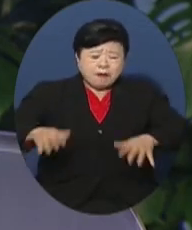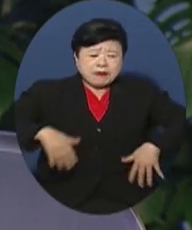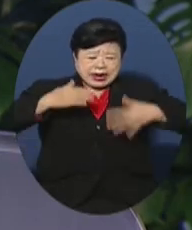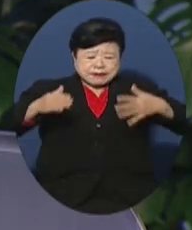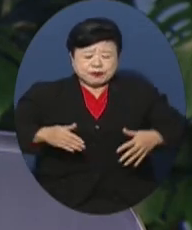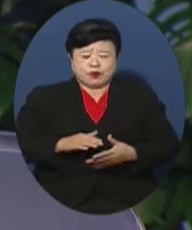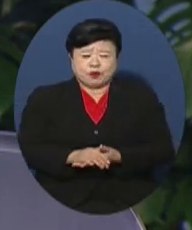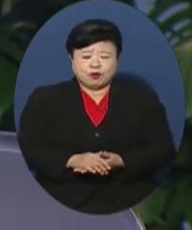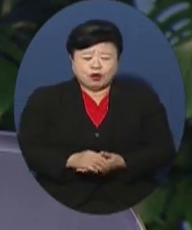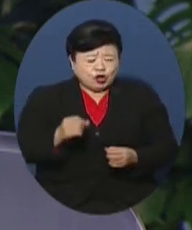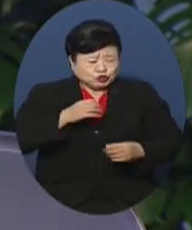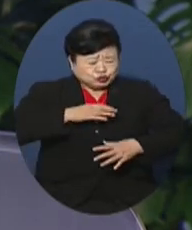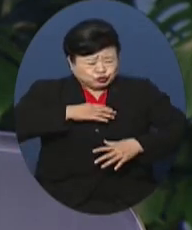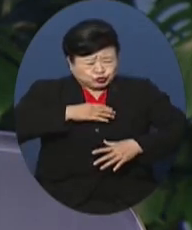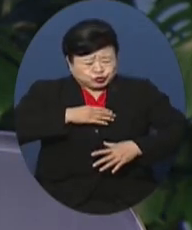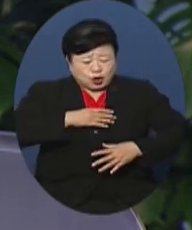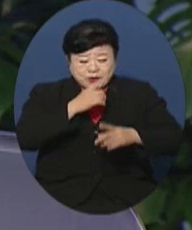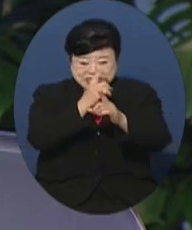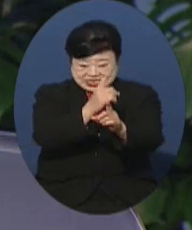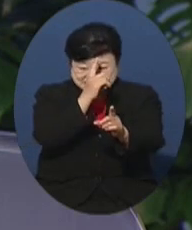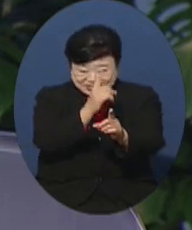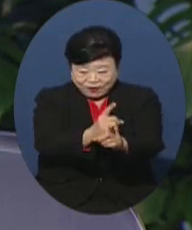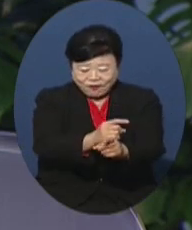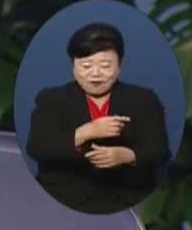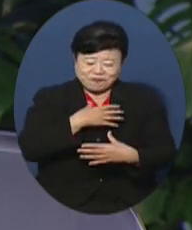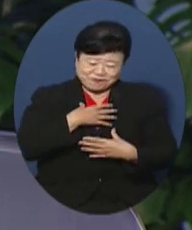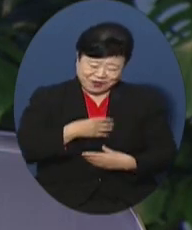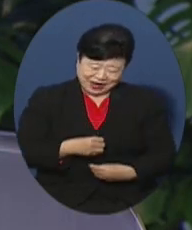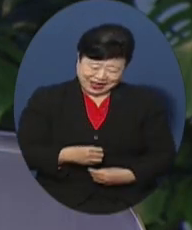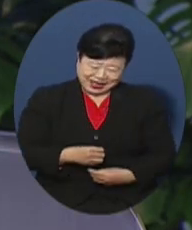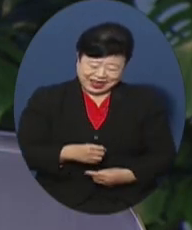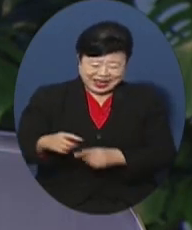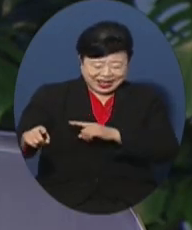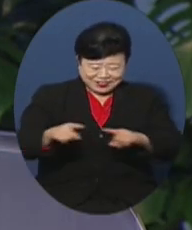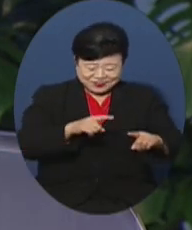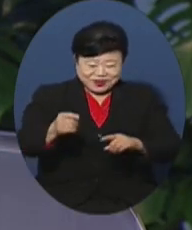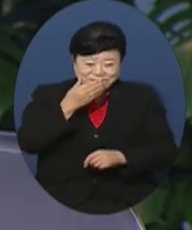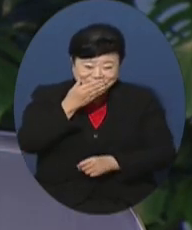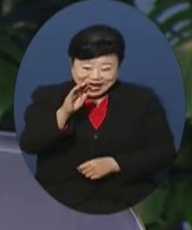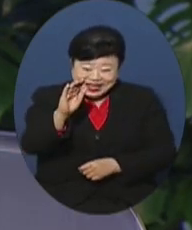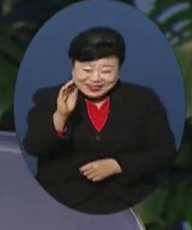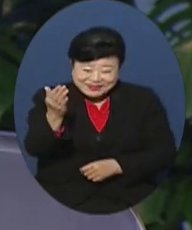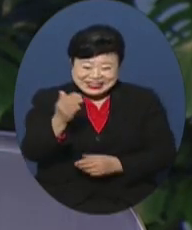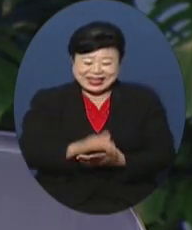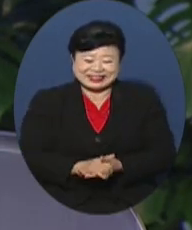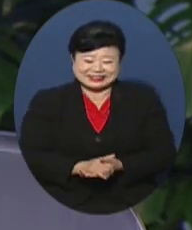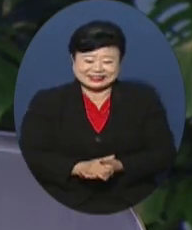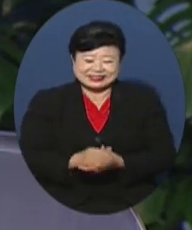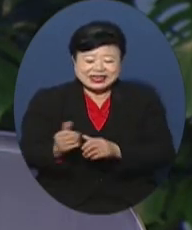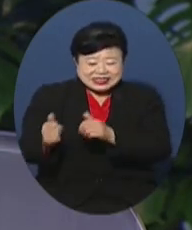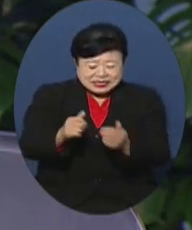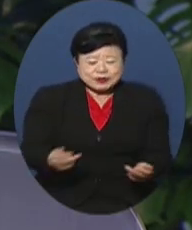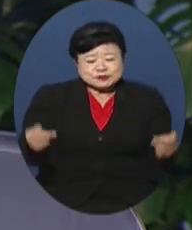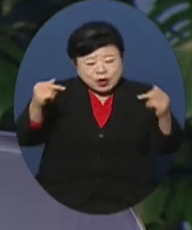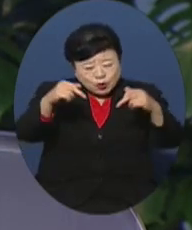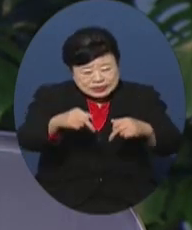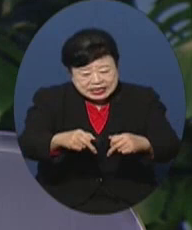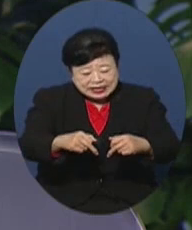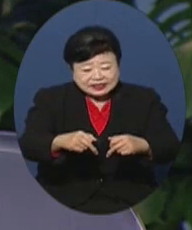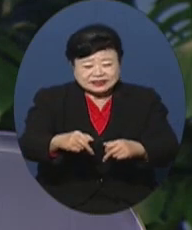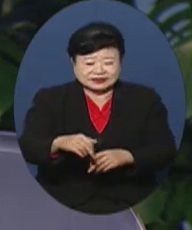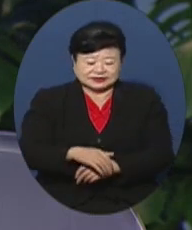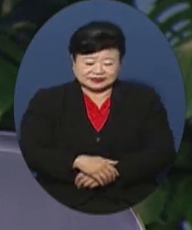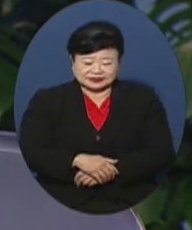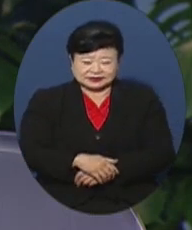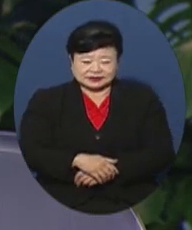불어도 두려움을 이기고 평안을 누릴 수가 있는 것입니다. 사망의 음자구역을 지나는